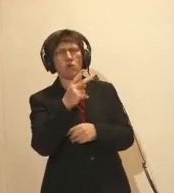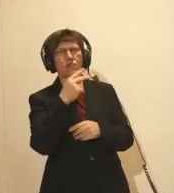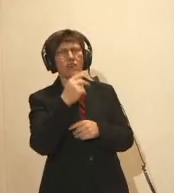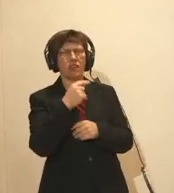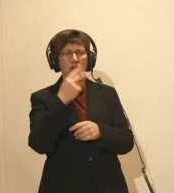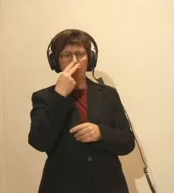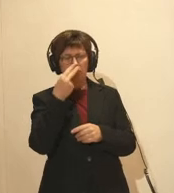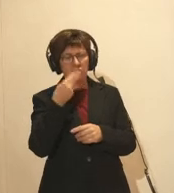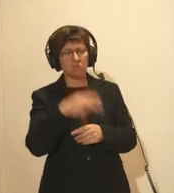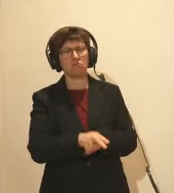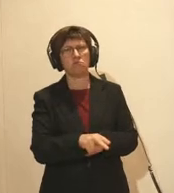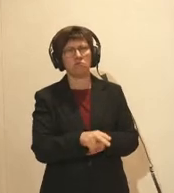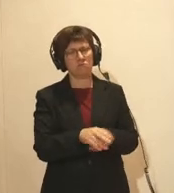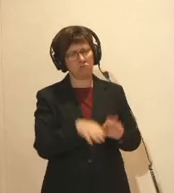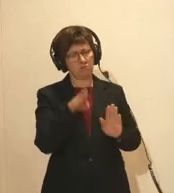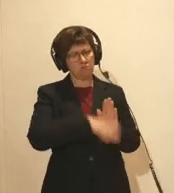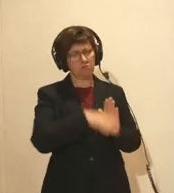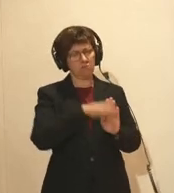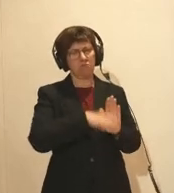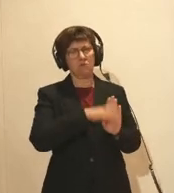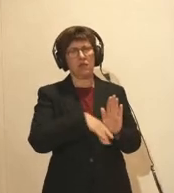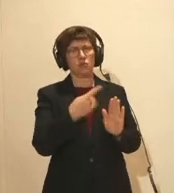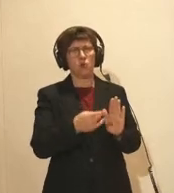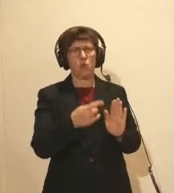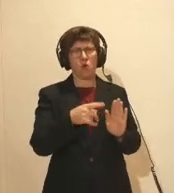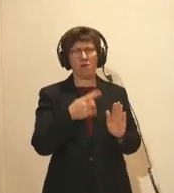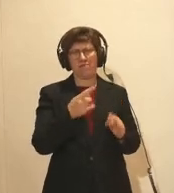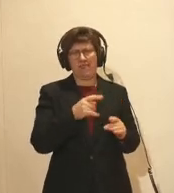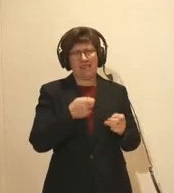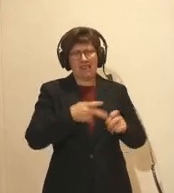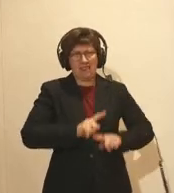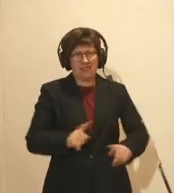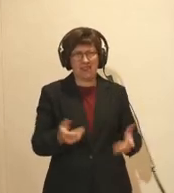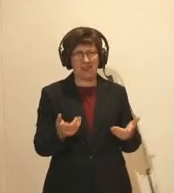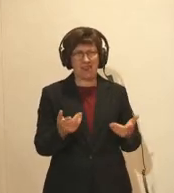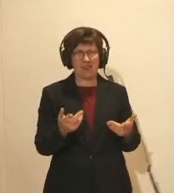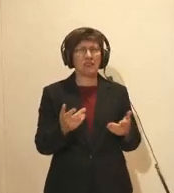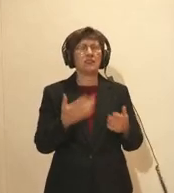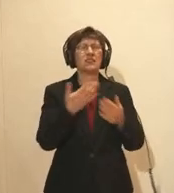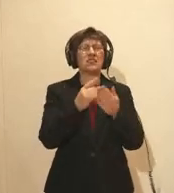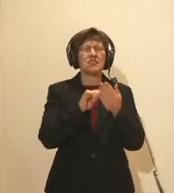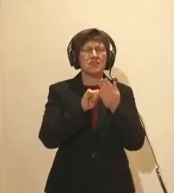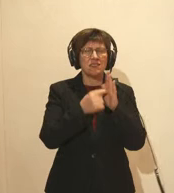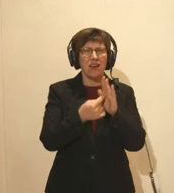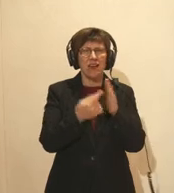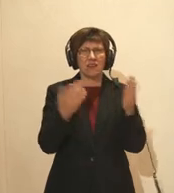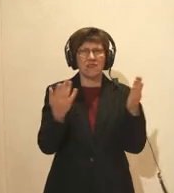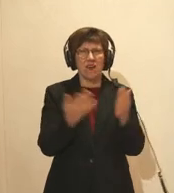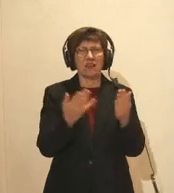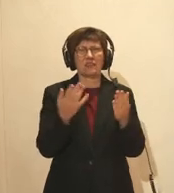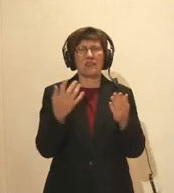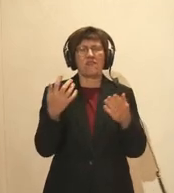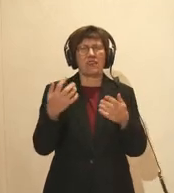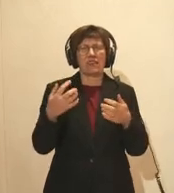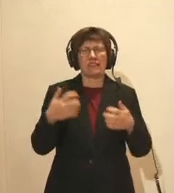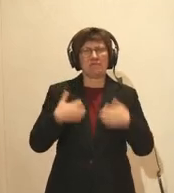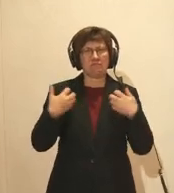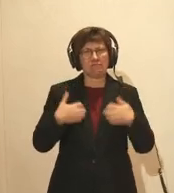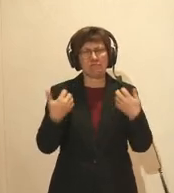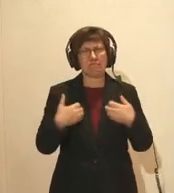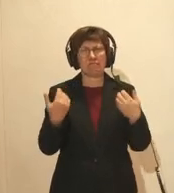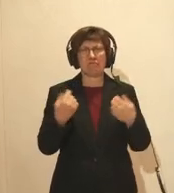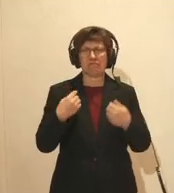aufstieg und als sich dann auch dass die menschen nach auch die